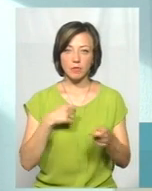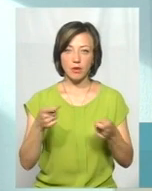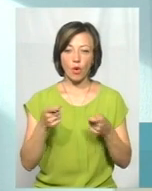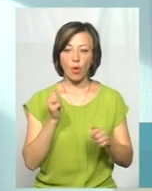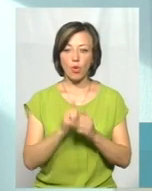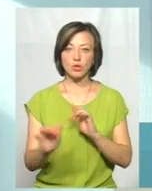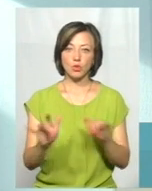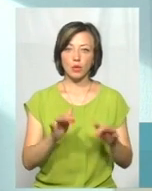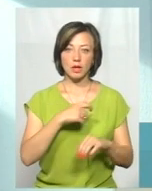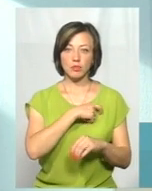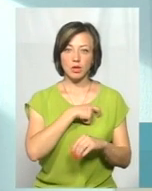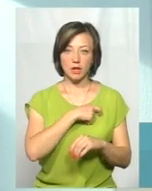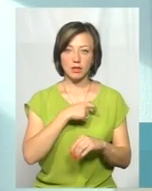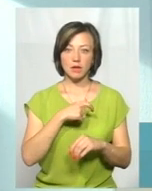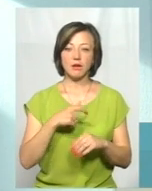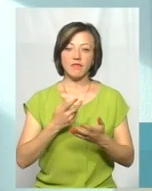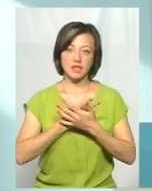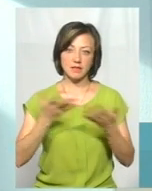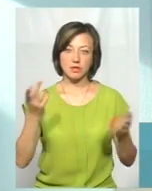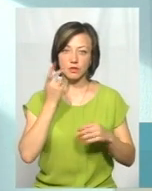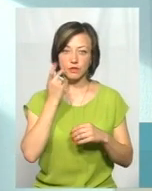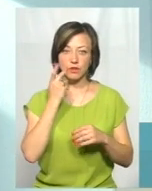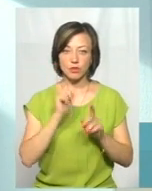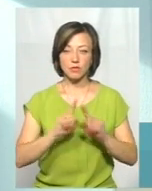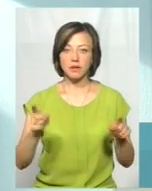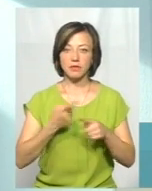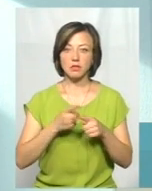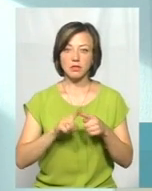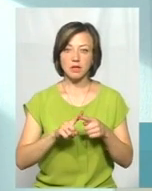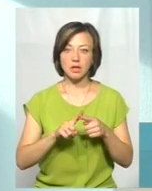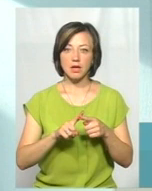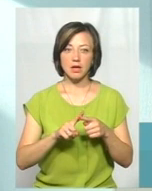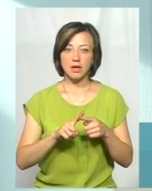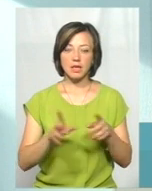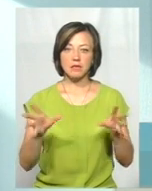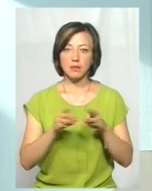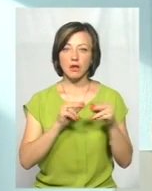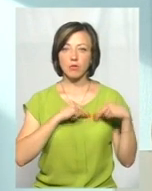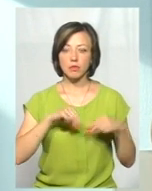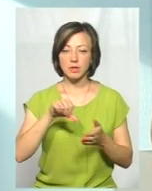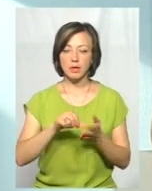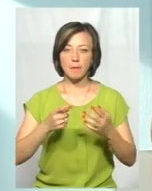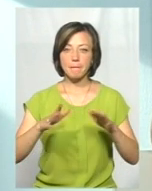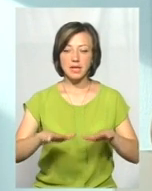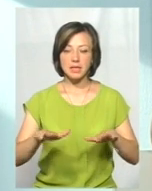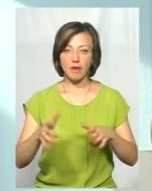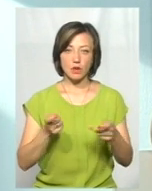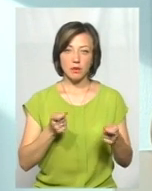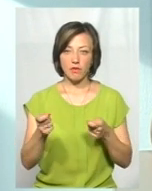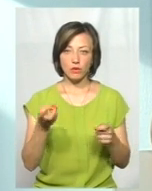крок депутата практично висвітлюється завжди, особливо, коли це там якась спільна робота з представниками органів місцевого